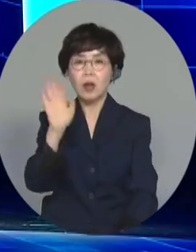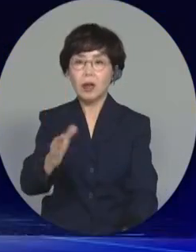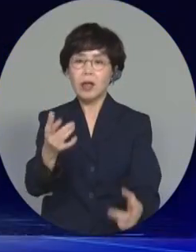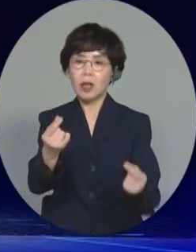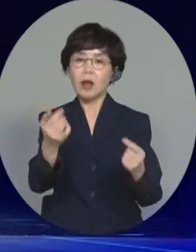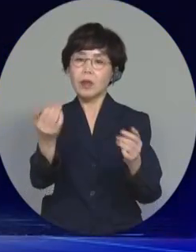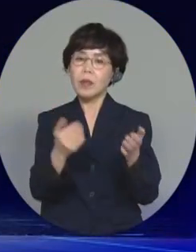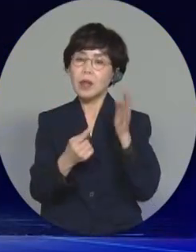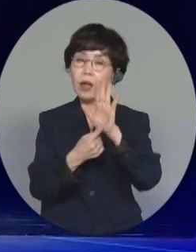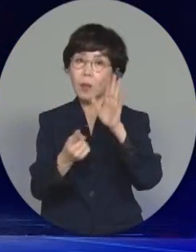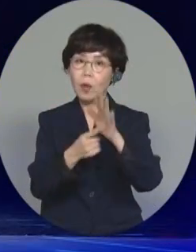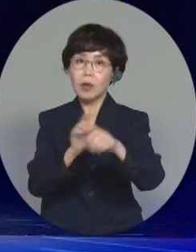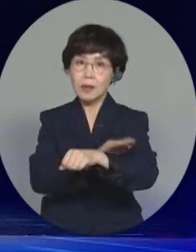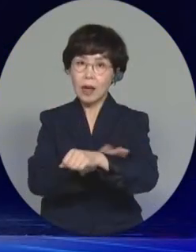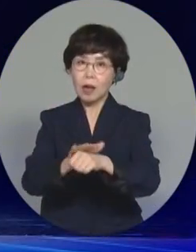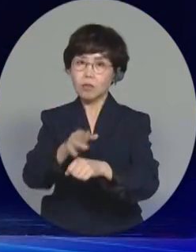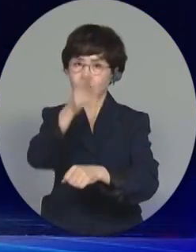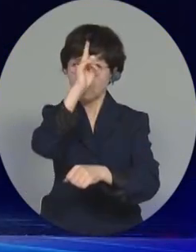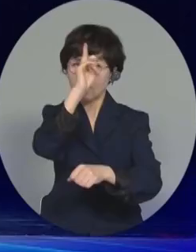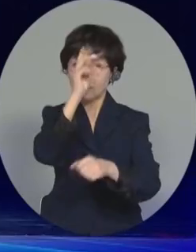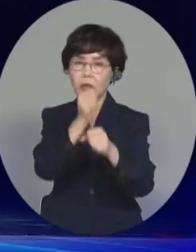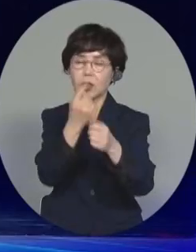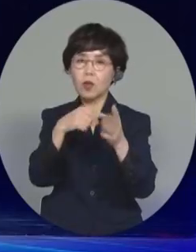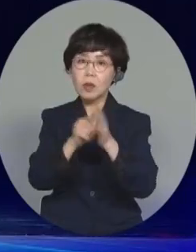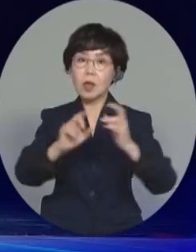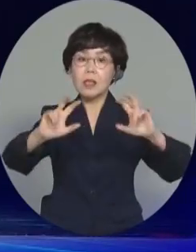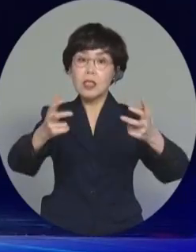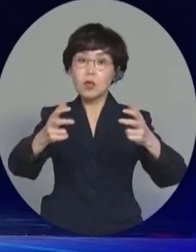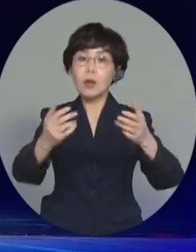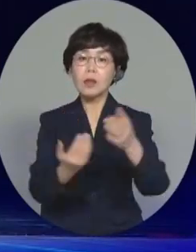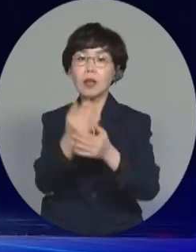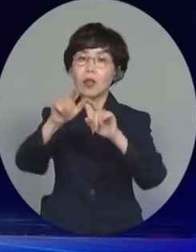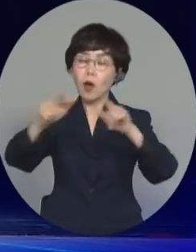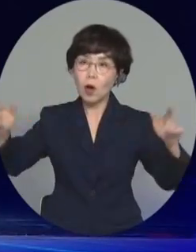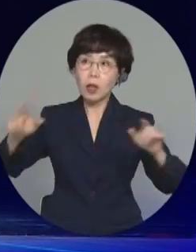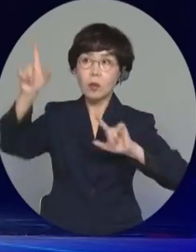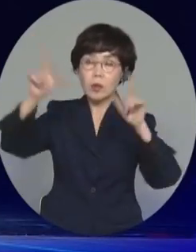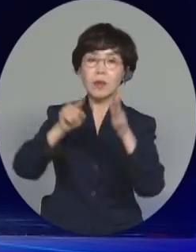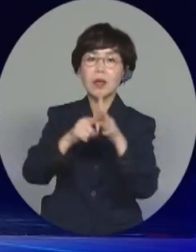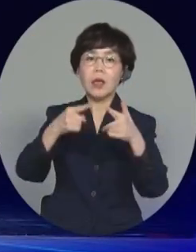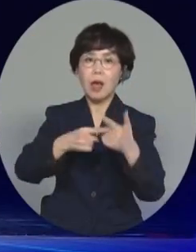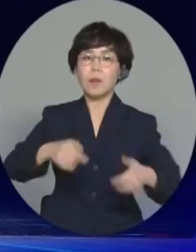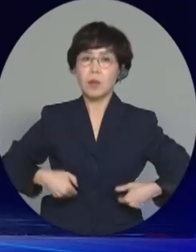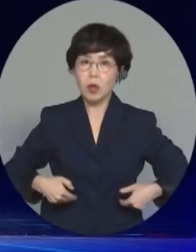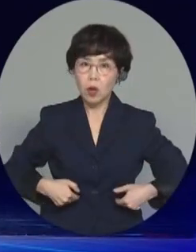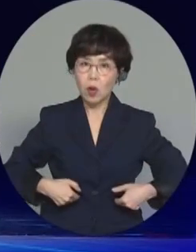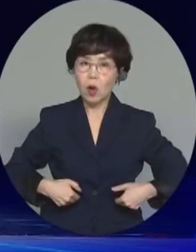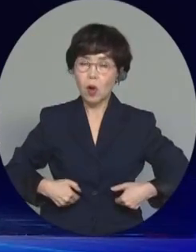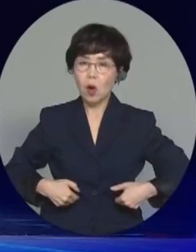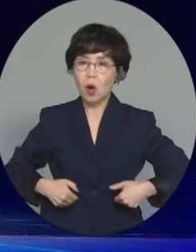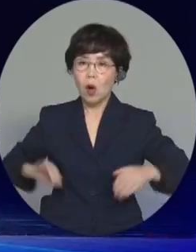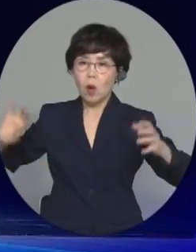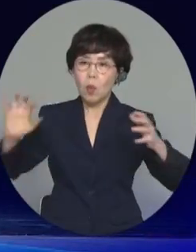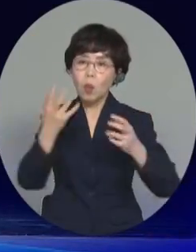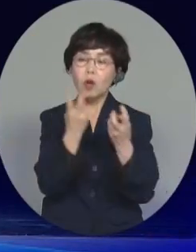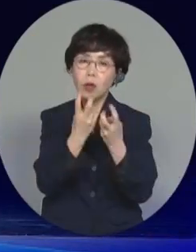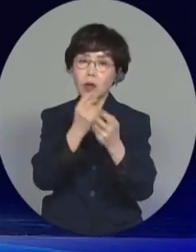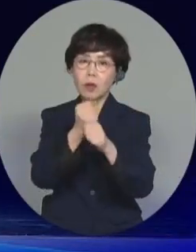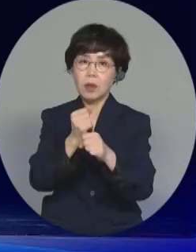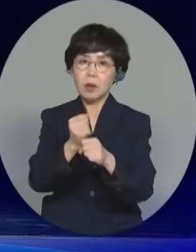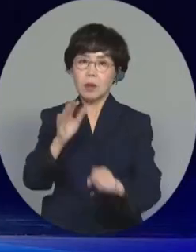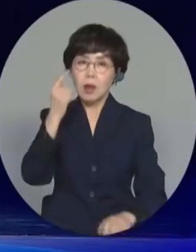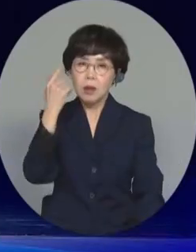이러한 예측을 잘 하기 위해서는 지구에서 발생하고 있는 다양한 현상을 이해해야 합니다. 어떤 식으로 폭풍이 만들어지는가, 어떤